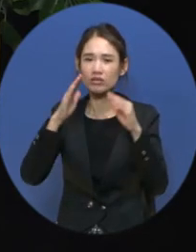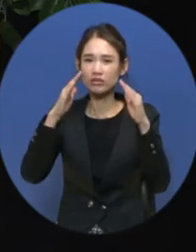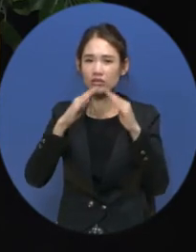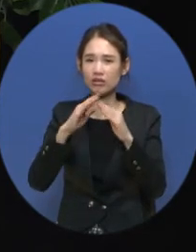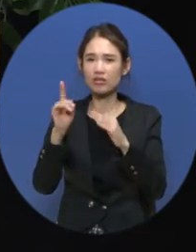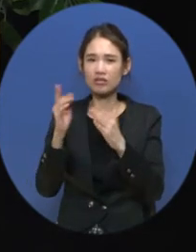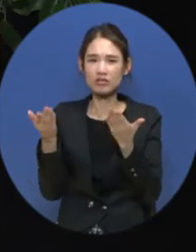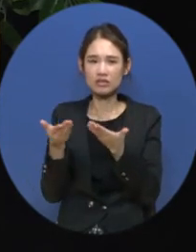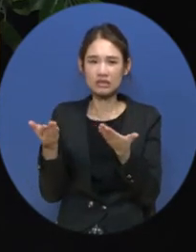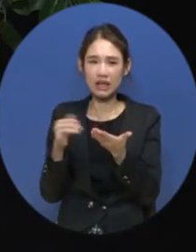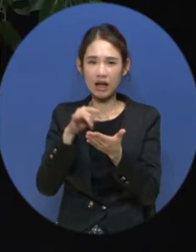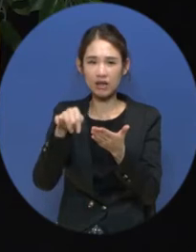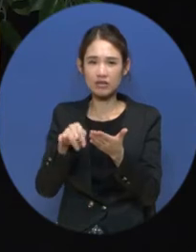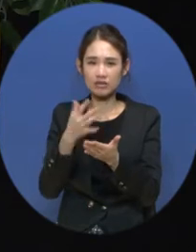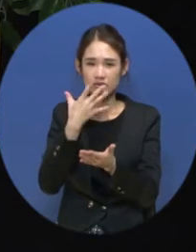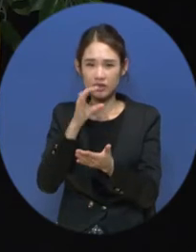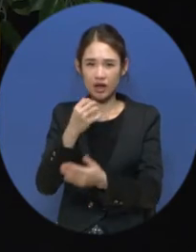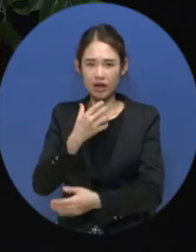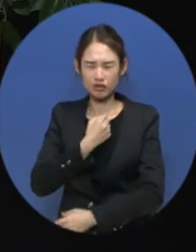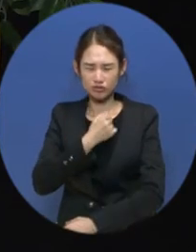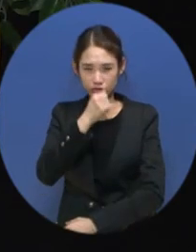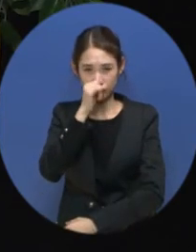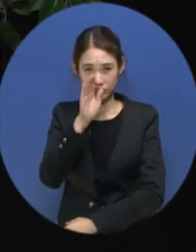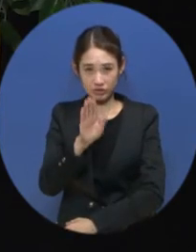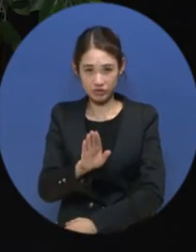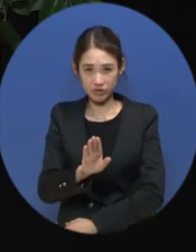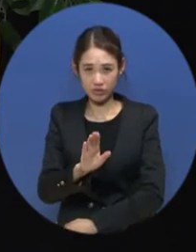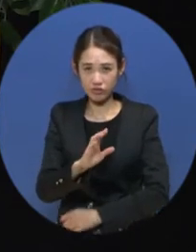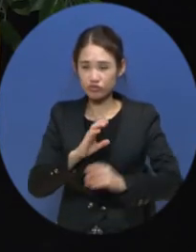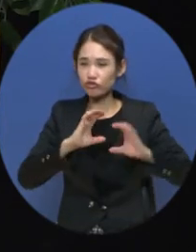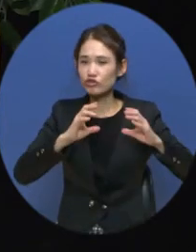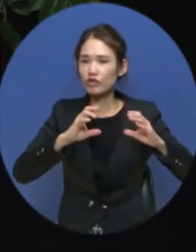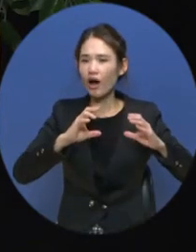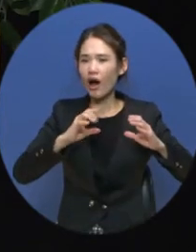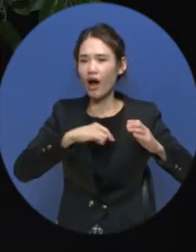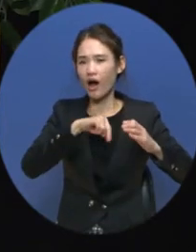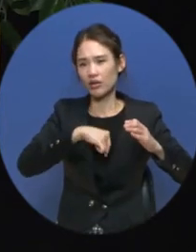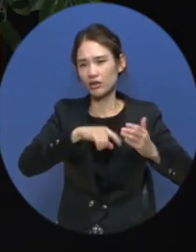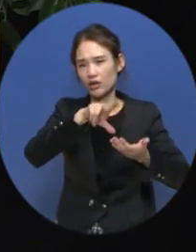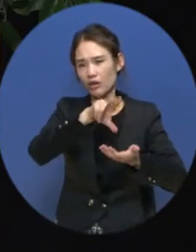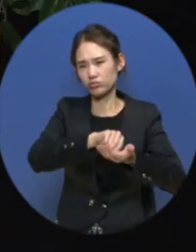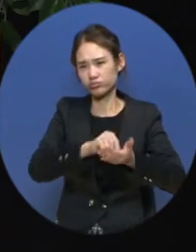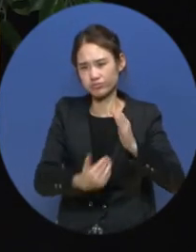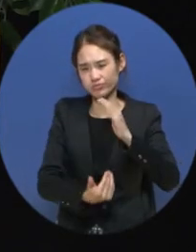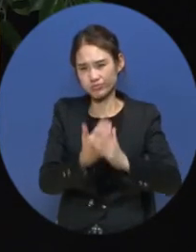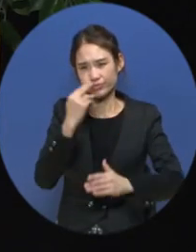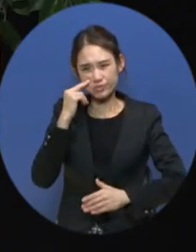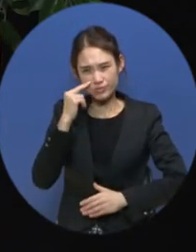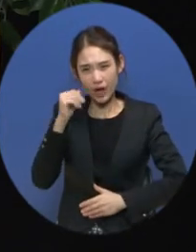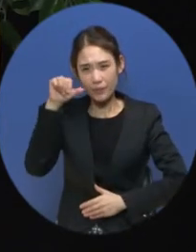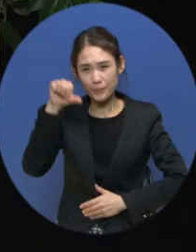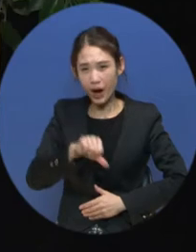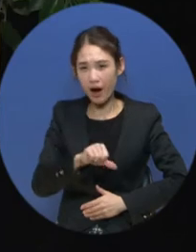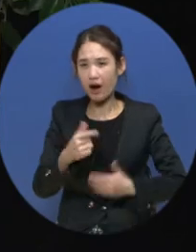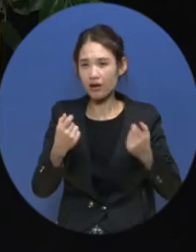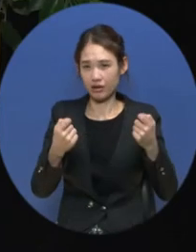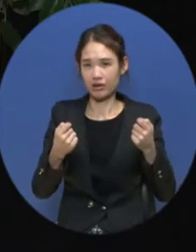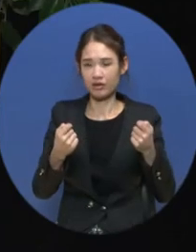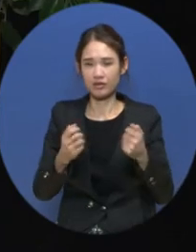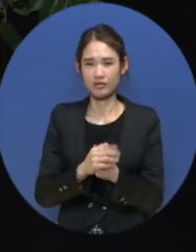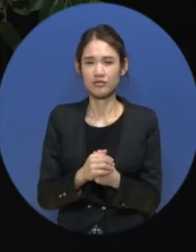어떤 직업군에서 뭐 물론 타격이 입는다 하지만 우리 국가적인 재난인 거예요. 재앙인 네. 거예요. 이거는.